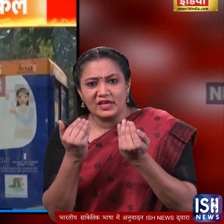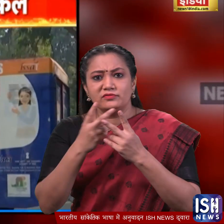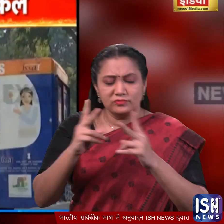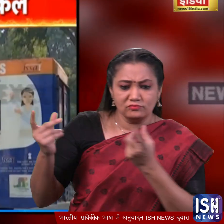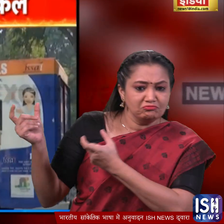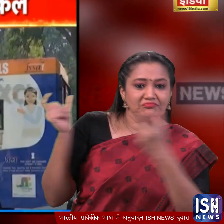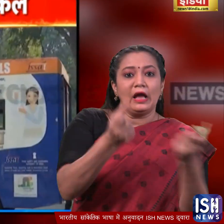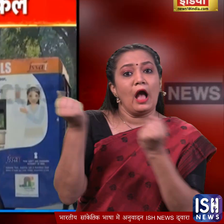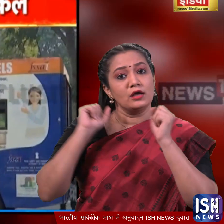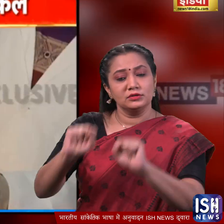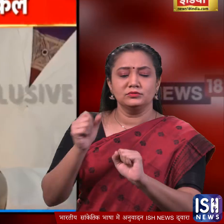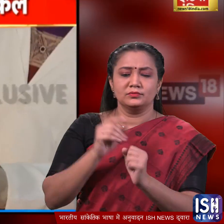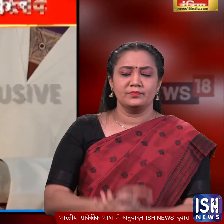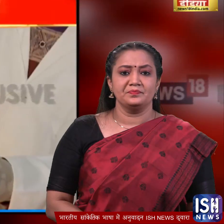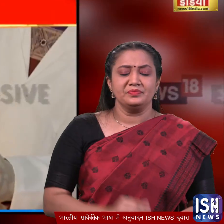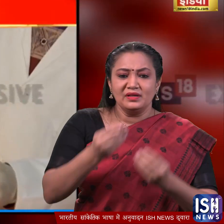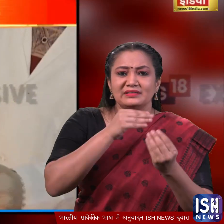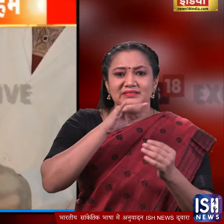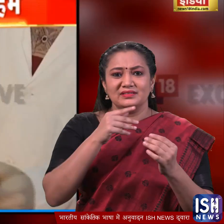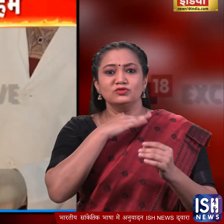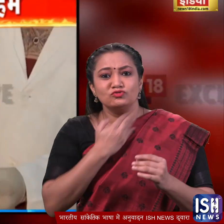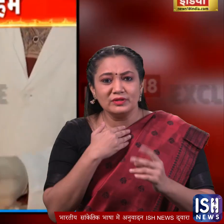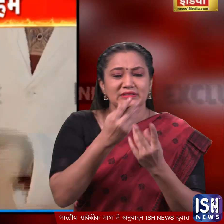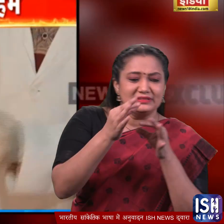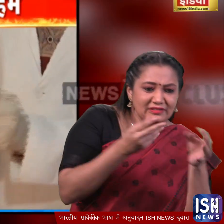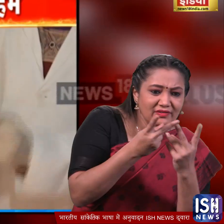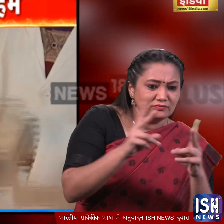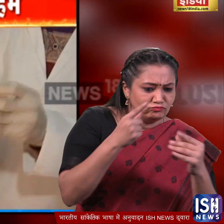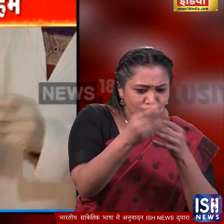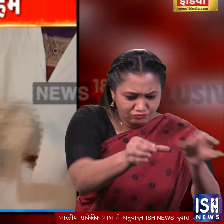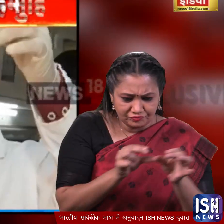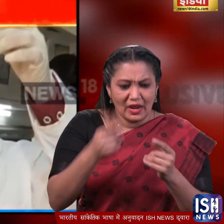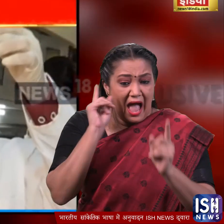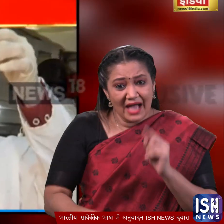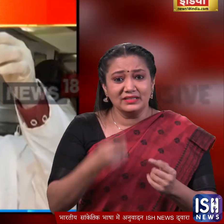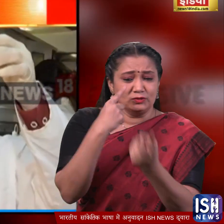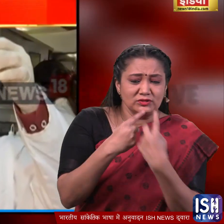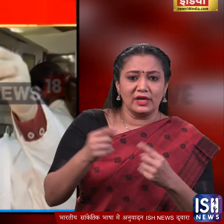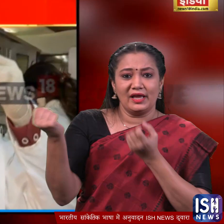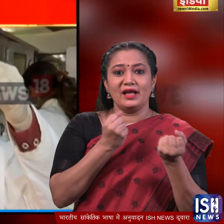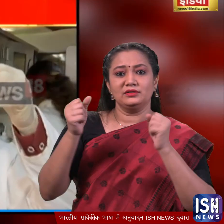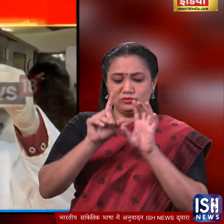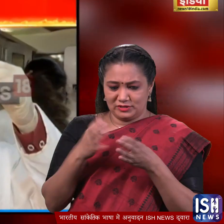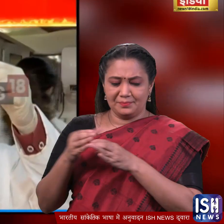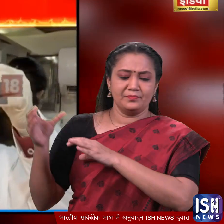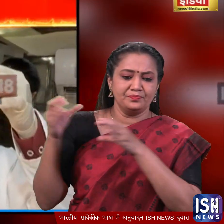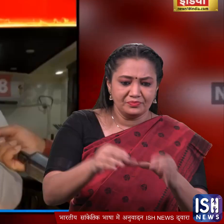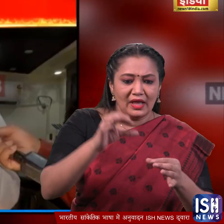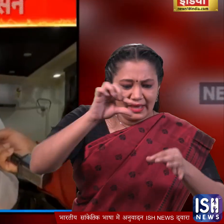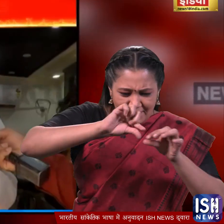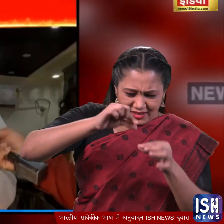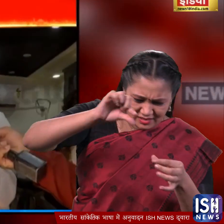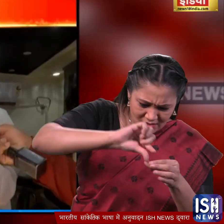सेफ्टी ऑन व्हील्स को ही सड़क पर उतार दिया। इसके जरिए मिलावटी मिठाइयों की जांच हाथों हाथ हो गई। जांच के लिए इस गाड़ी में बैठी टीम ने